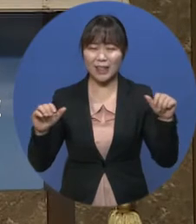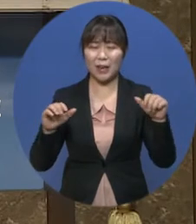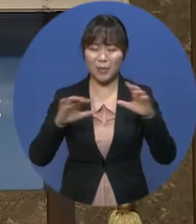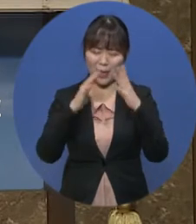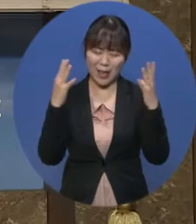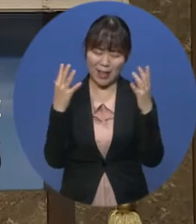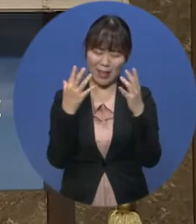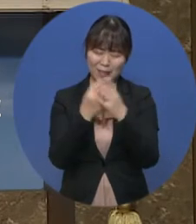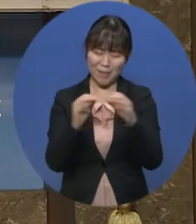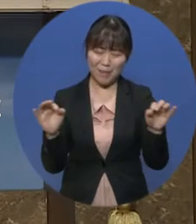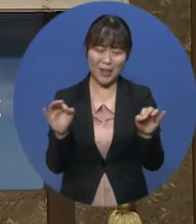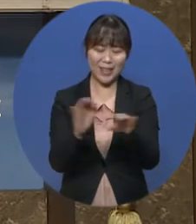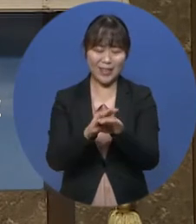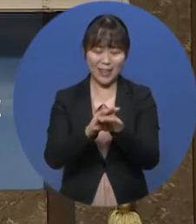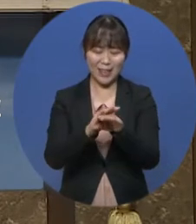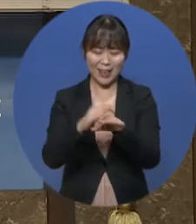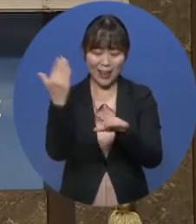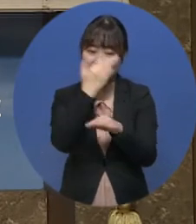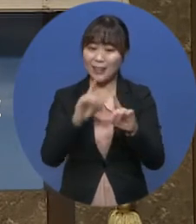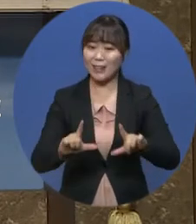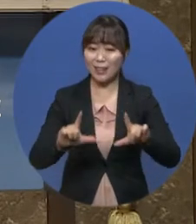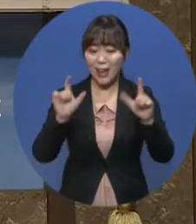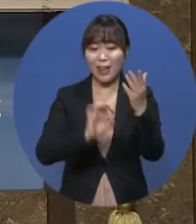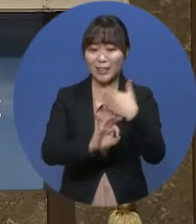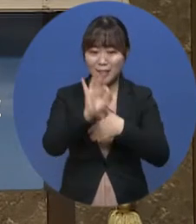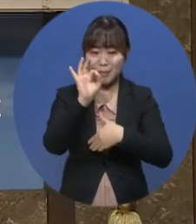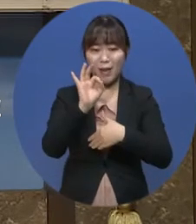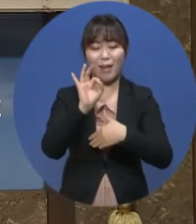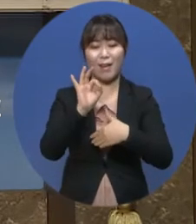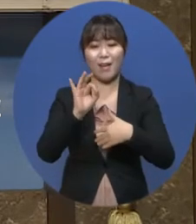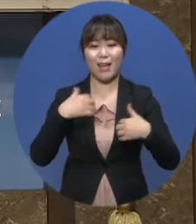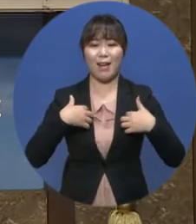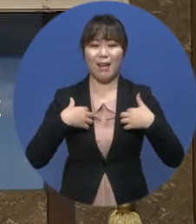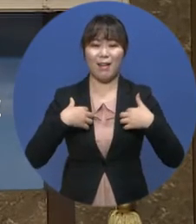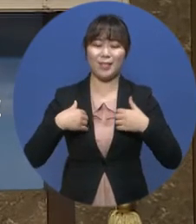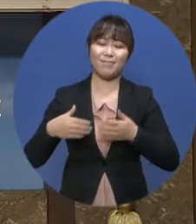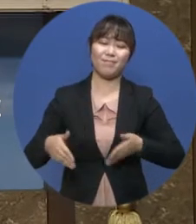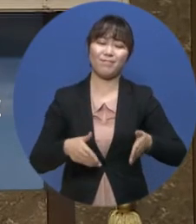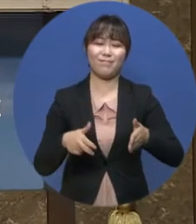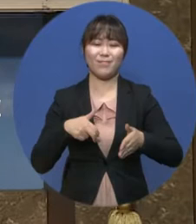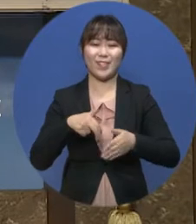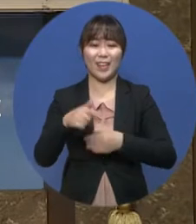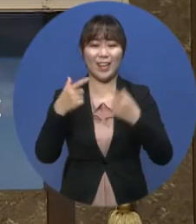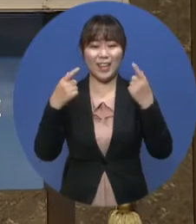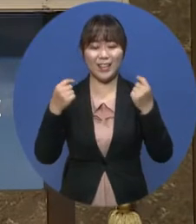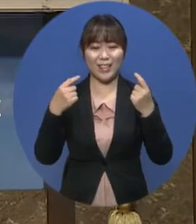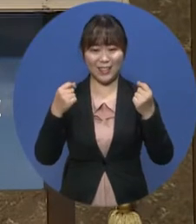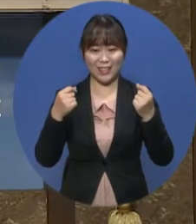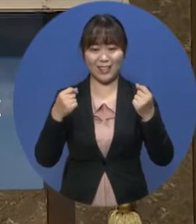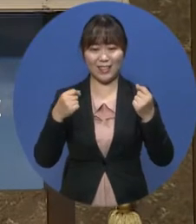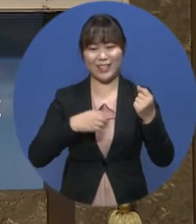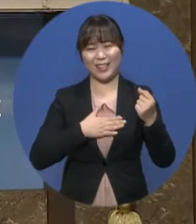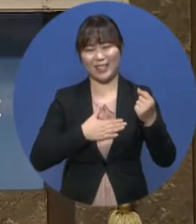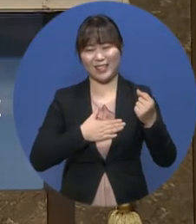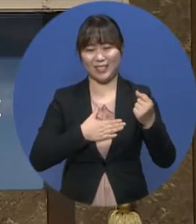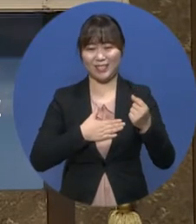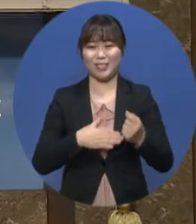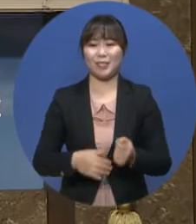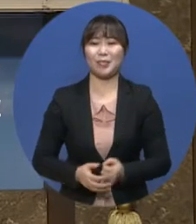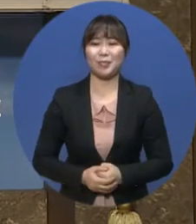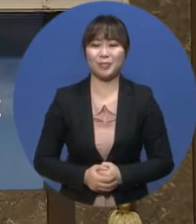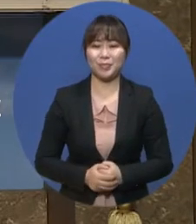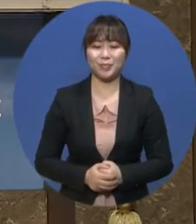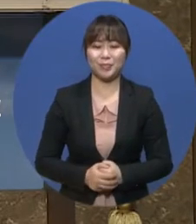개인 날 아침에 에 산뜻한 길을 걸어갈 것 같은 그런 기분 입니다